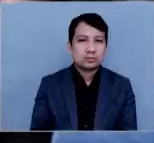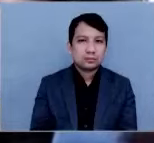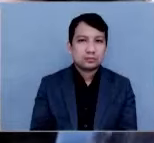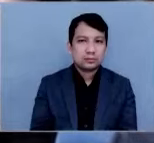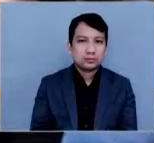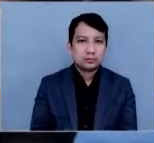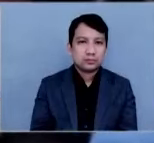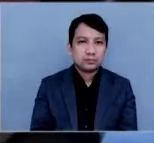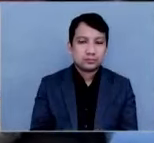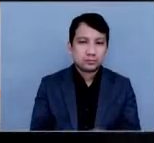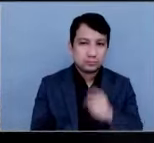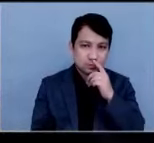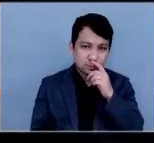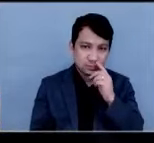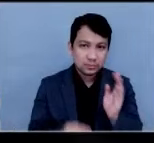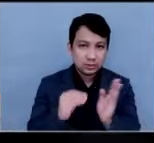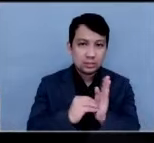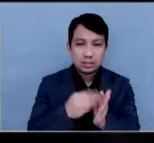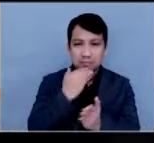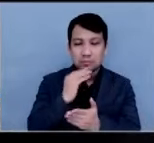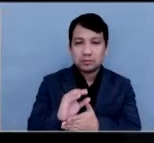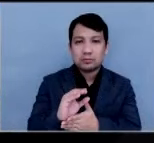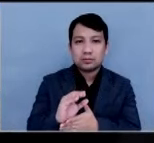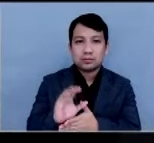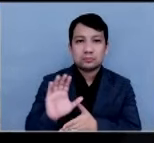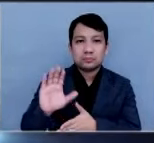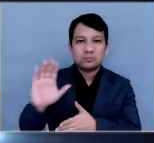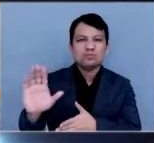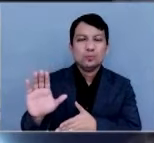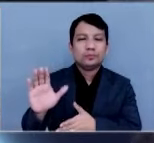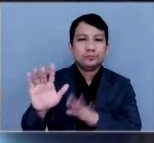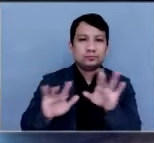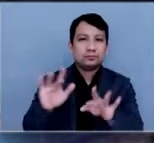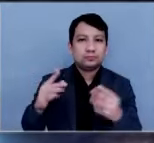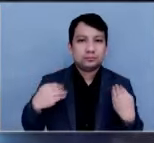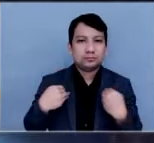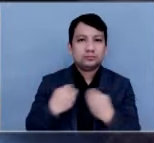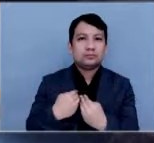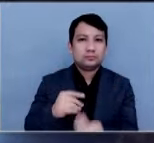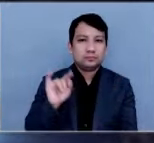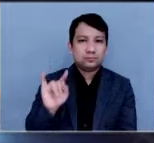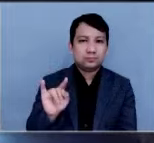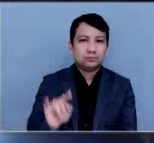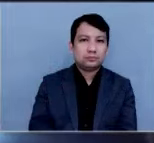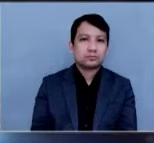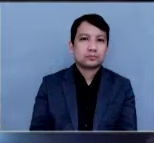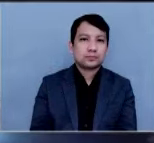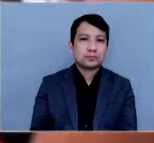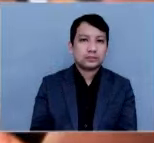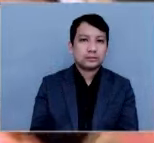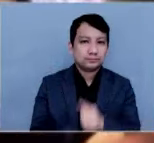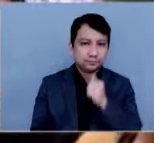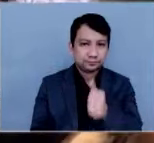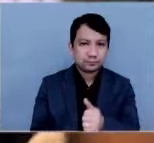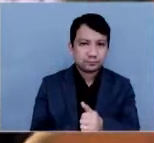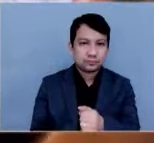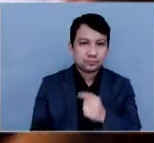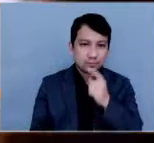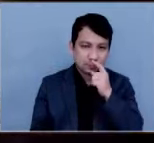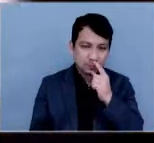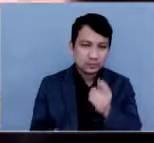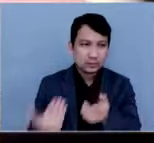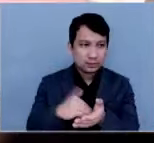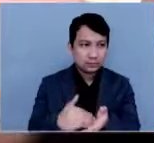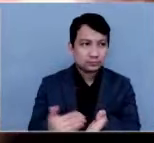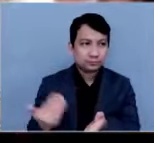Agad namang nagpa-blotter sa Buhangin Police Station ang mga hinaras na miyembro ng media. Dismayado sila dahil paulit-ulit daw